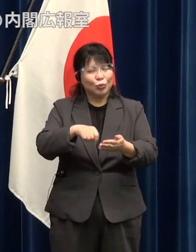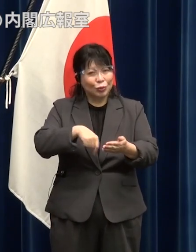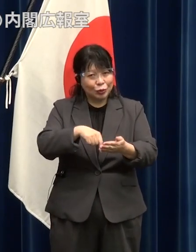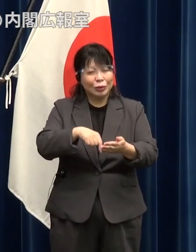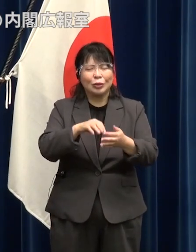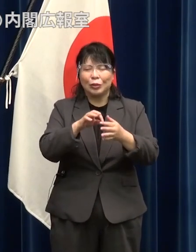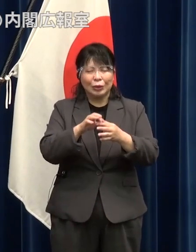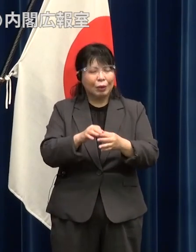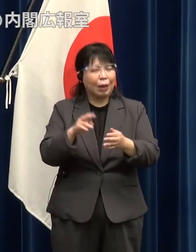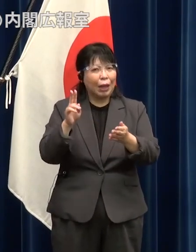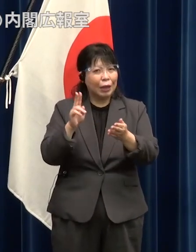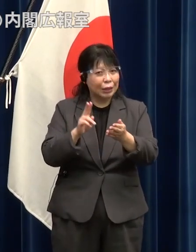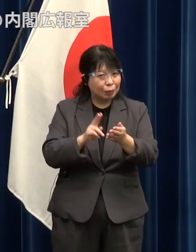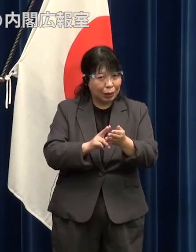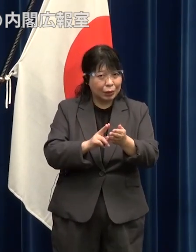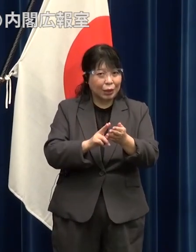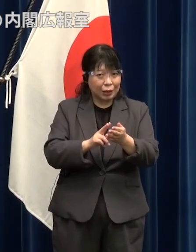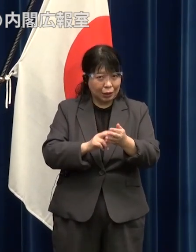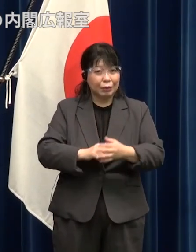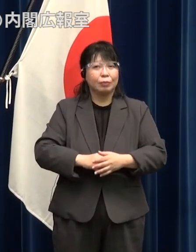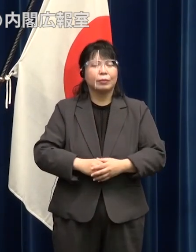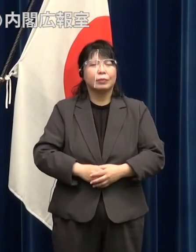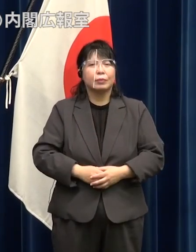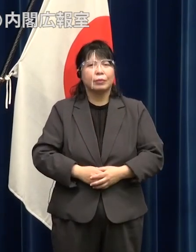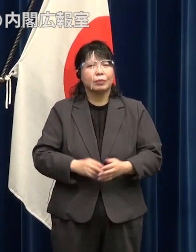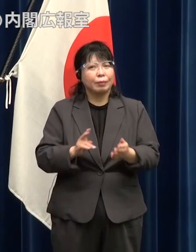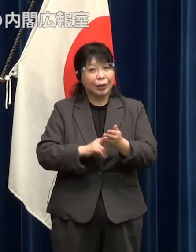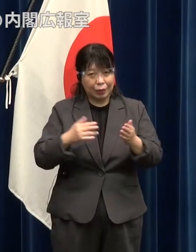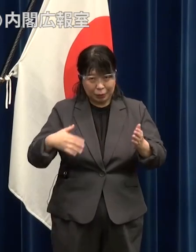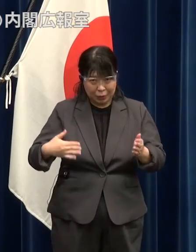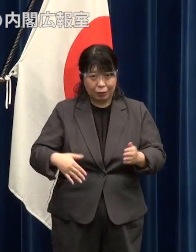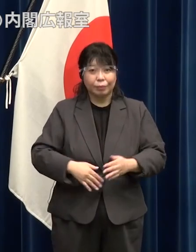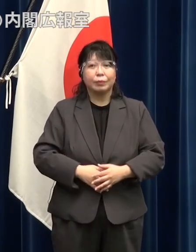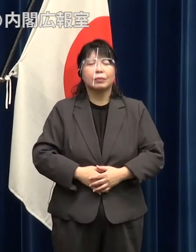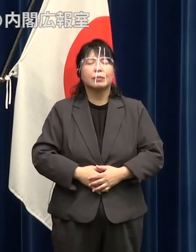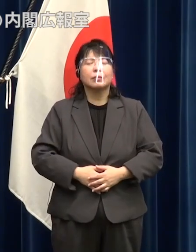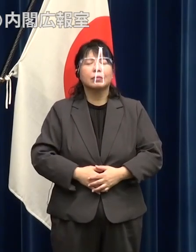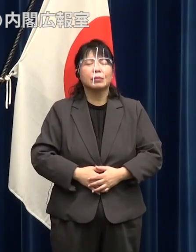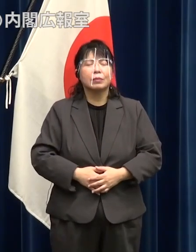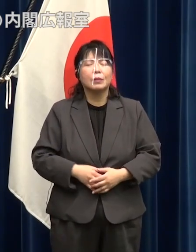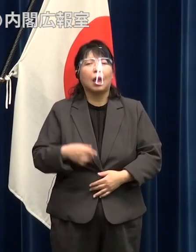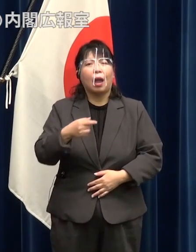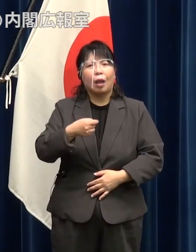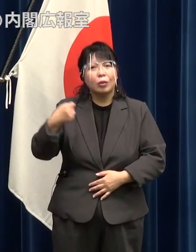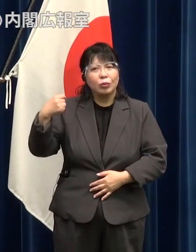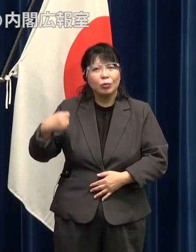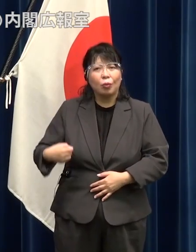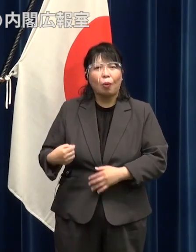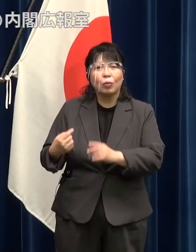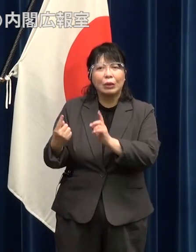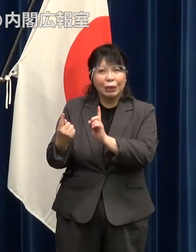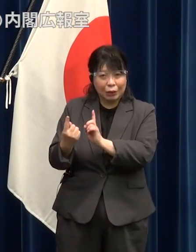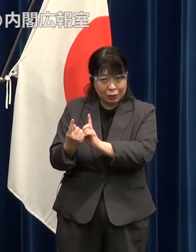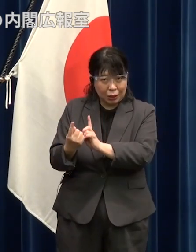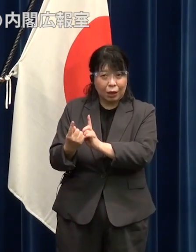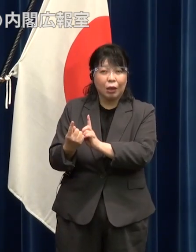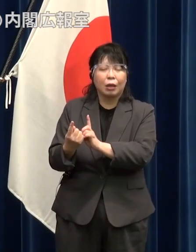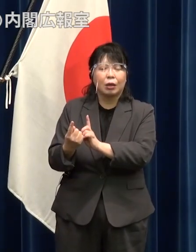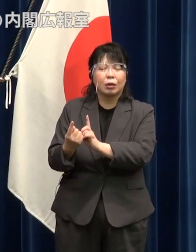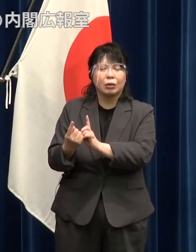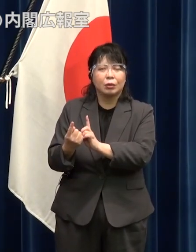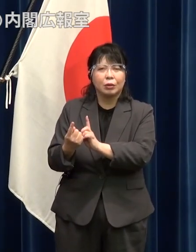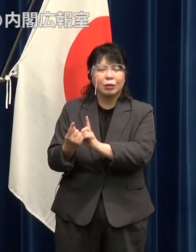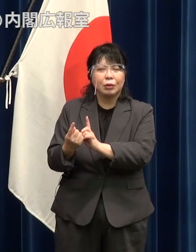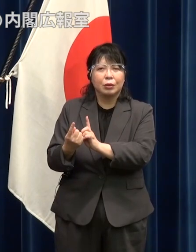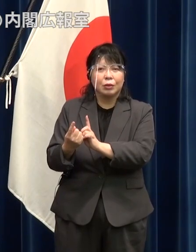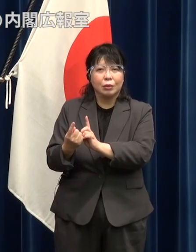ない状況です。その上で、中国に関しては、先